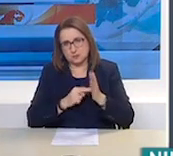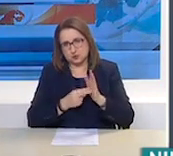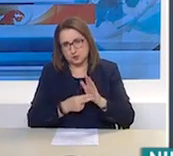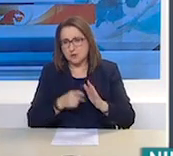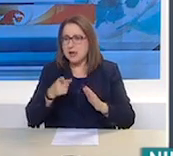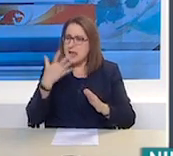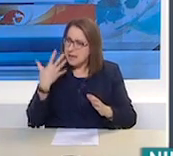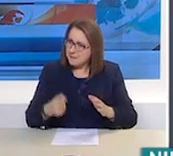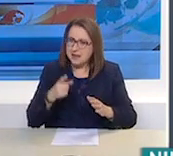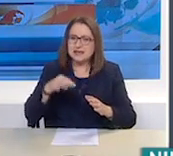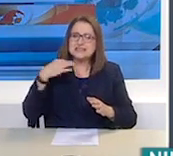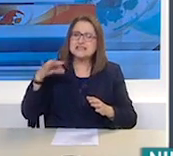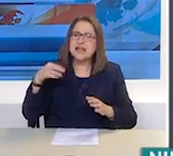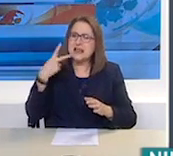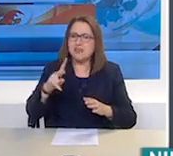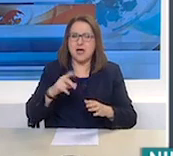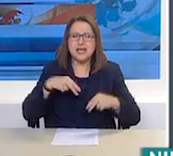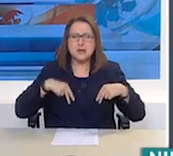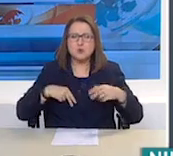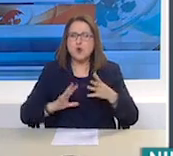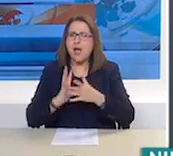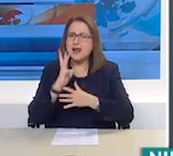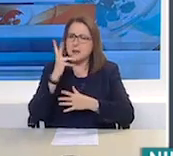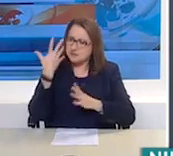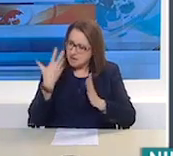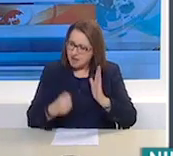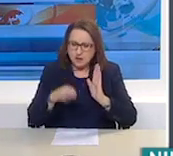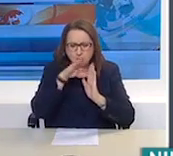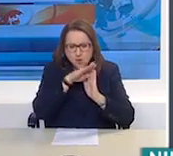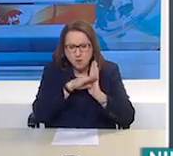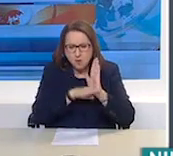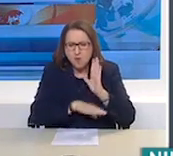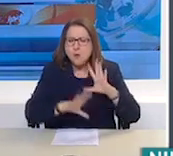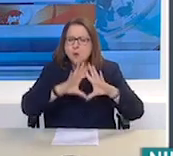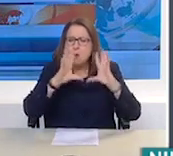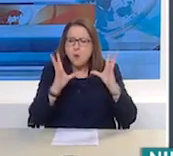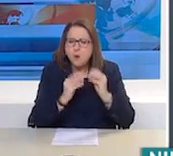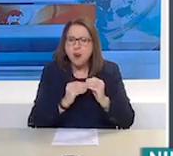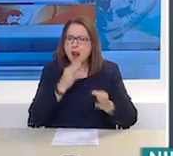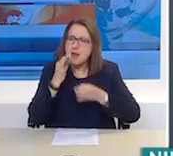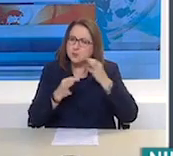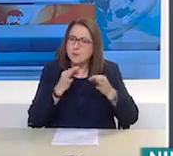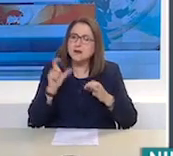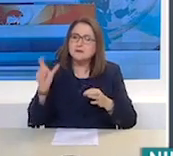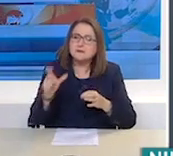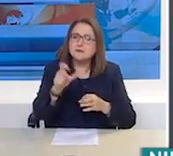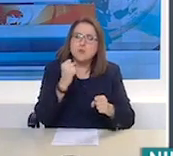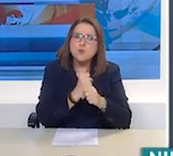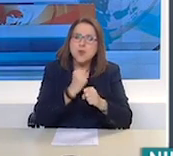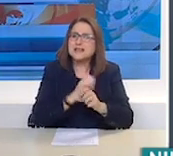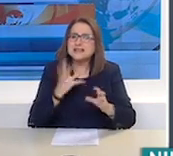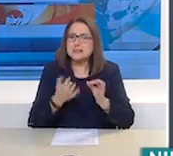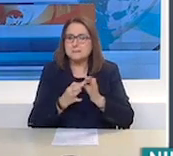αριθμοί δραστηριότητας, δηλαδή οι CAD, που αντιστοιχούν στους οικονομικούς φορείς που προαναφέρθηκαν. Επίσης, στο δελτίο τύπου